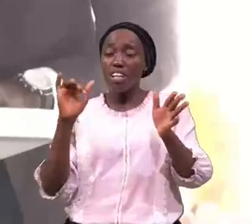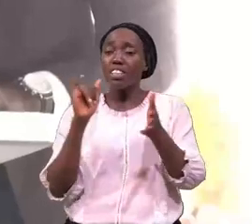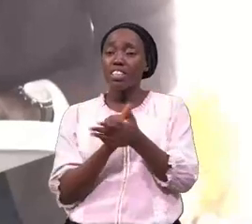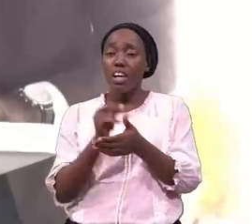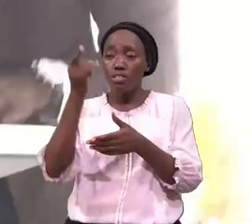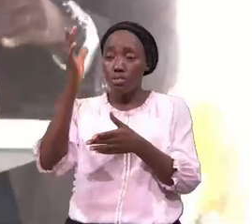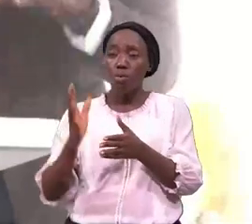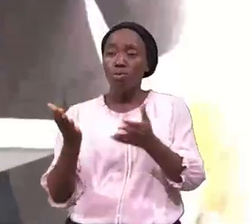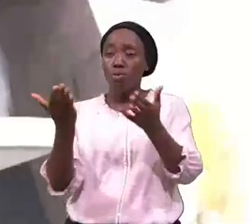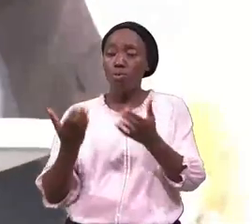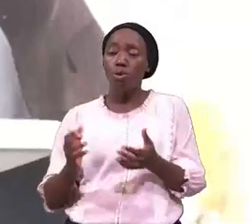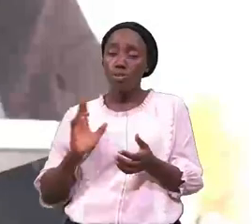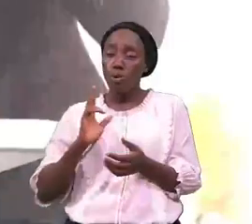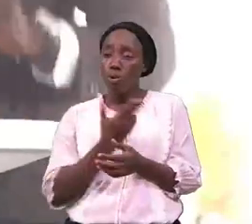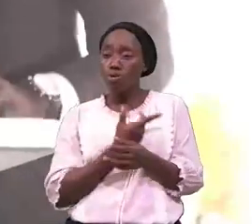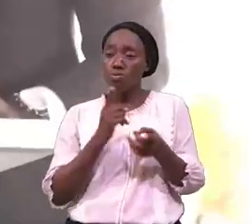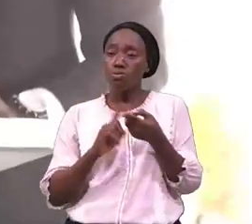Dieu veut que nous soyons comme lui.